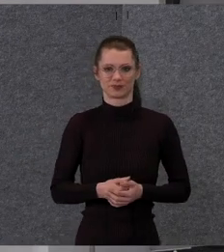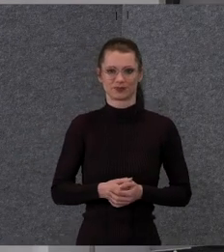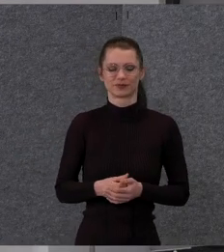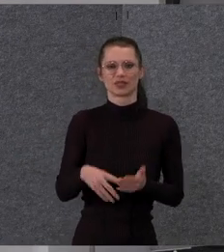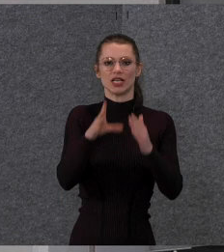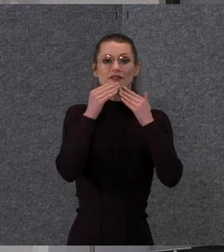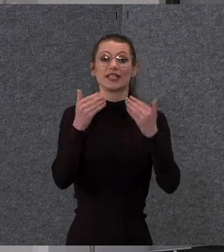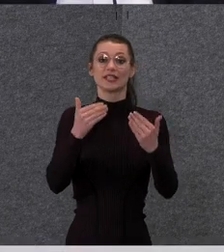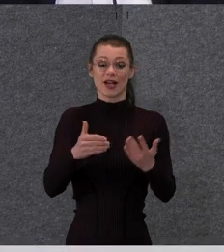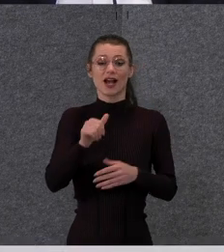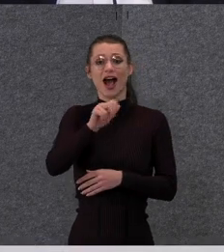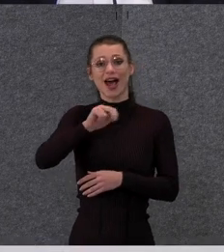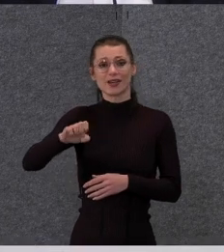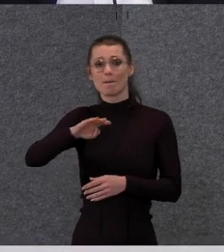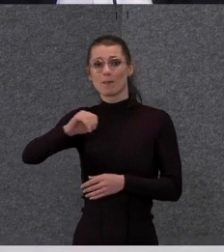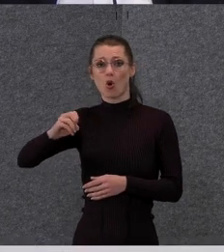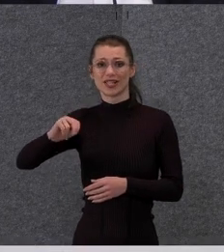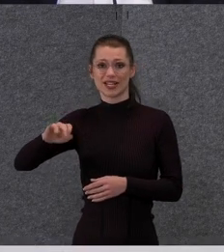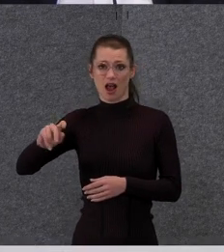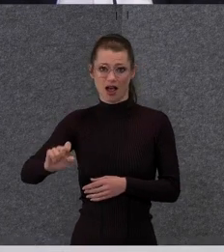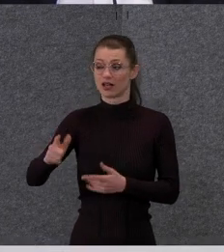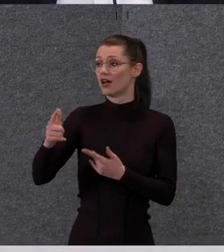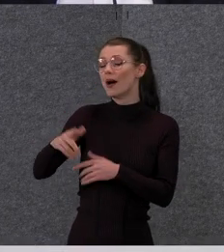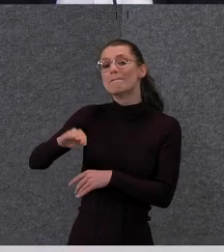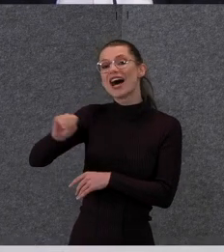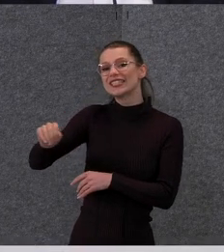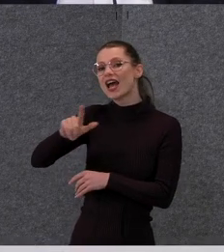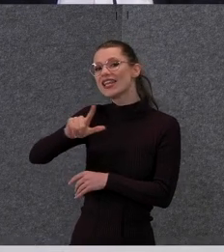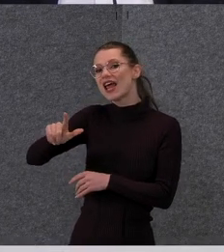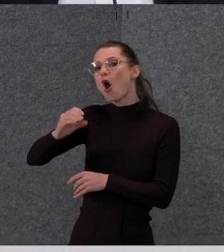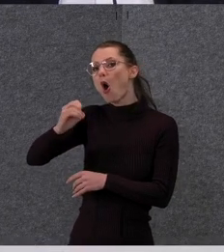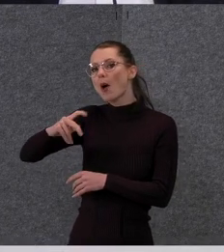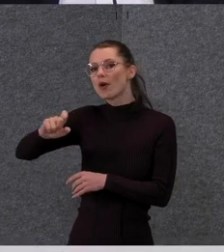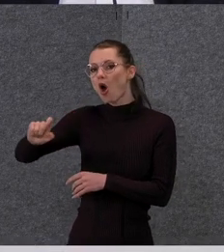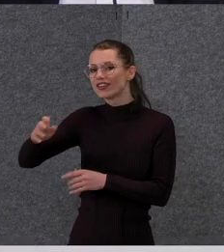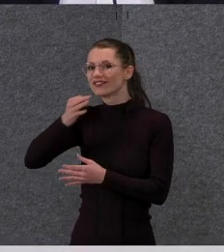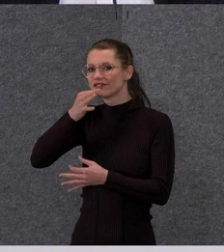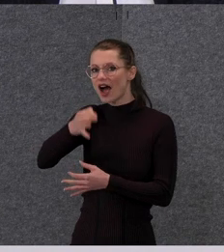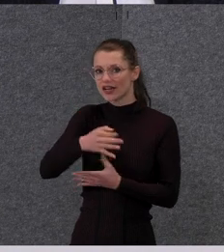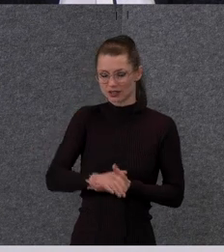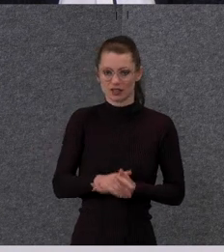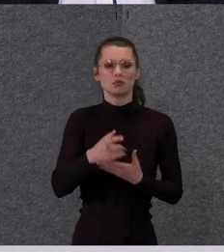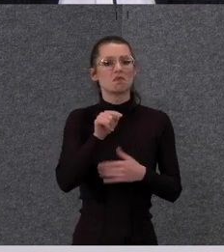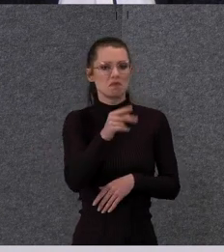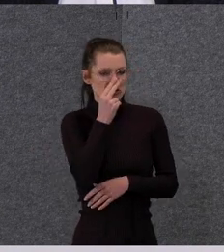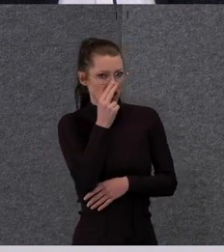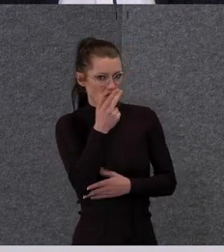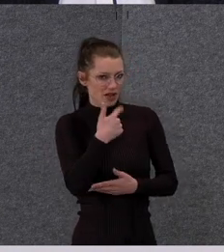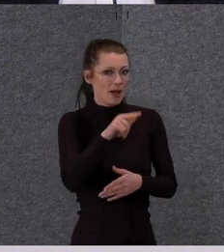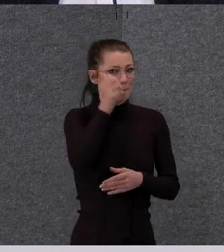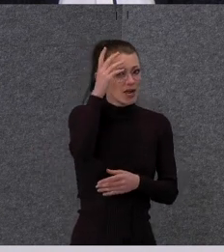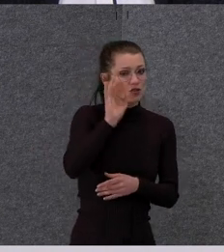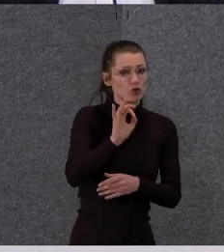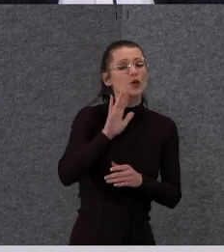Vielen Dank, Anne-Monika. An dich liegt eine Frage vor von Martina Lilla-Oblong. Wie ordnest du die Rolle des Konzeptes Bildung für